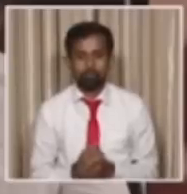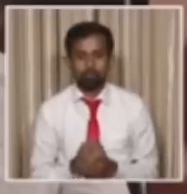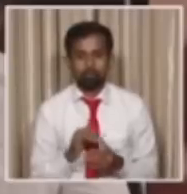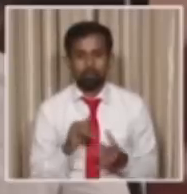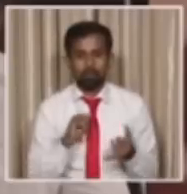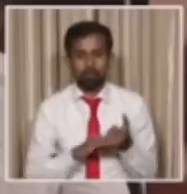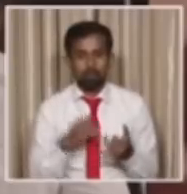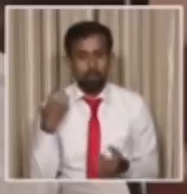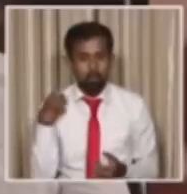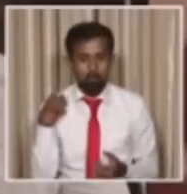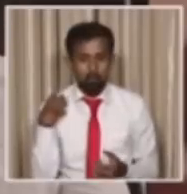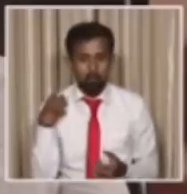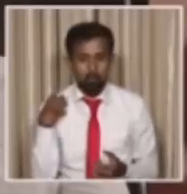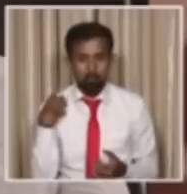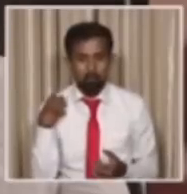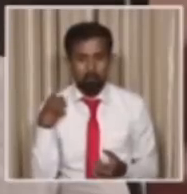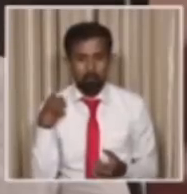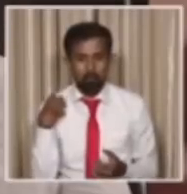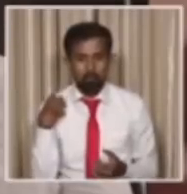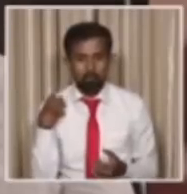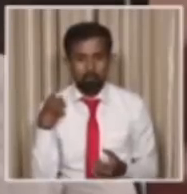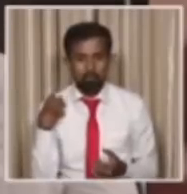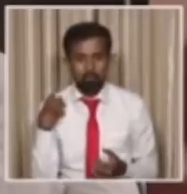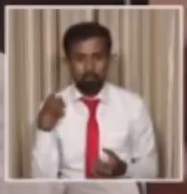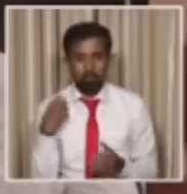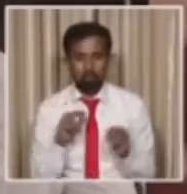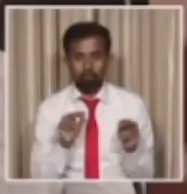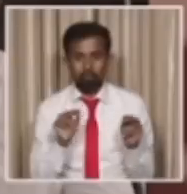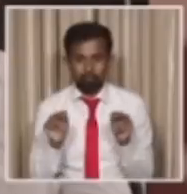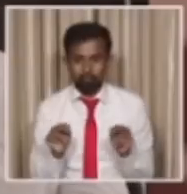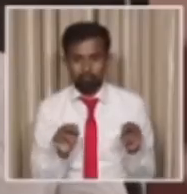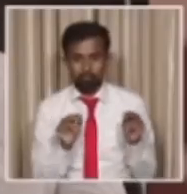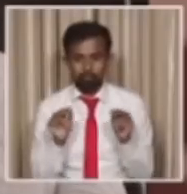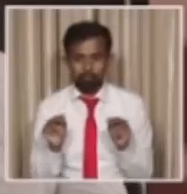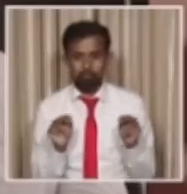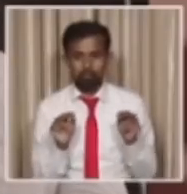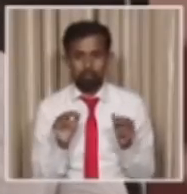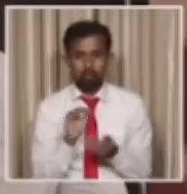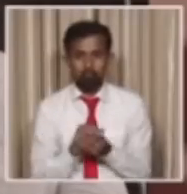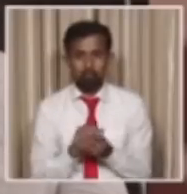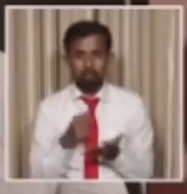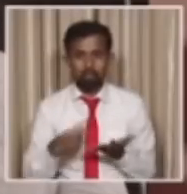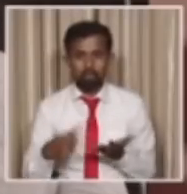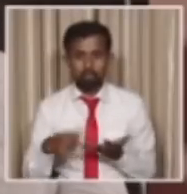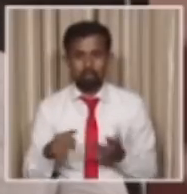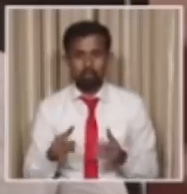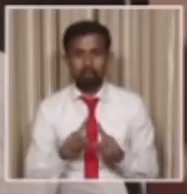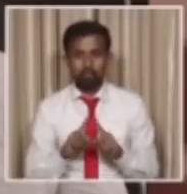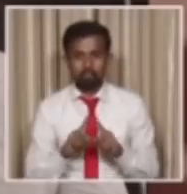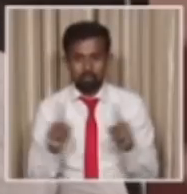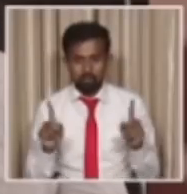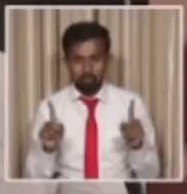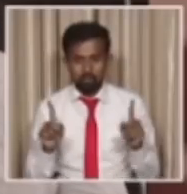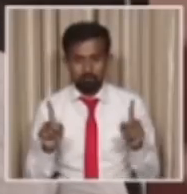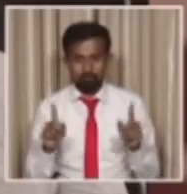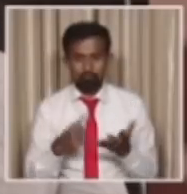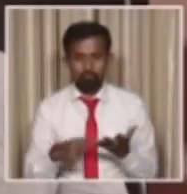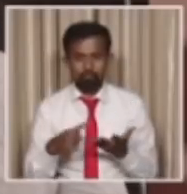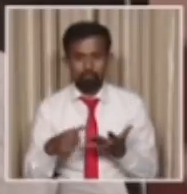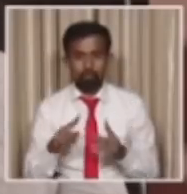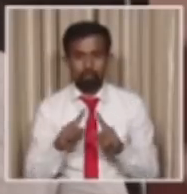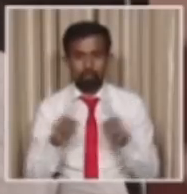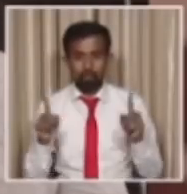සහරන් ගත්තොත් ඔහුගේ රෙකෝඩින් එකේ තියෙනවා කරුණු 10ක් කියලා ඒ කරුණු